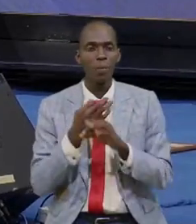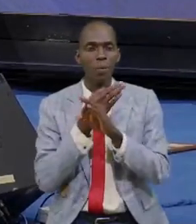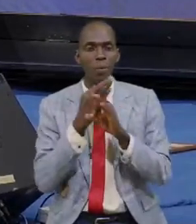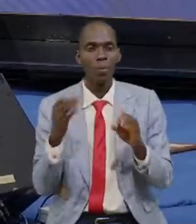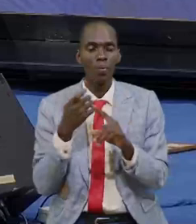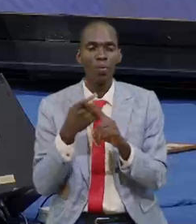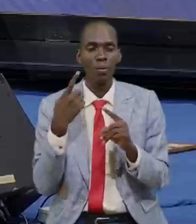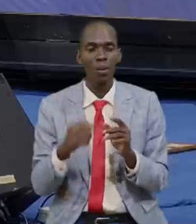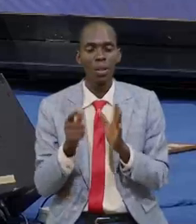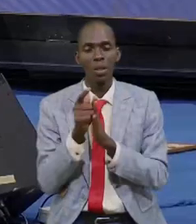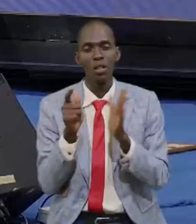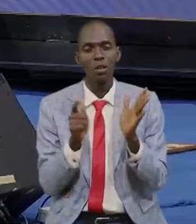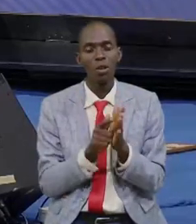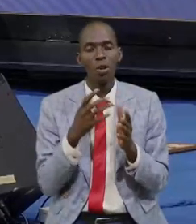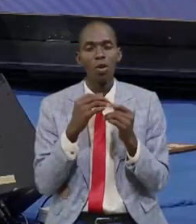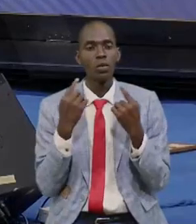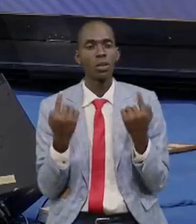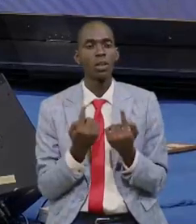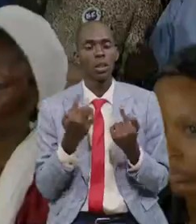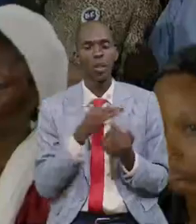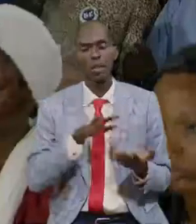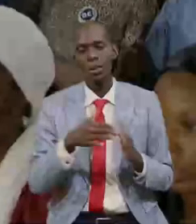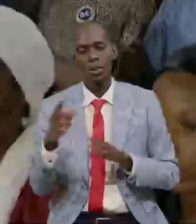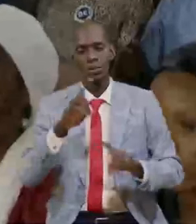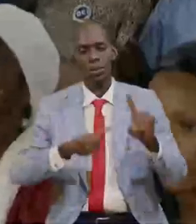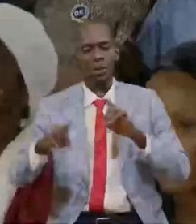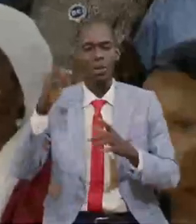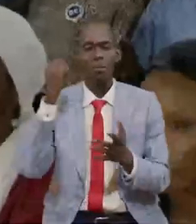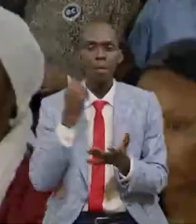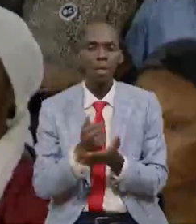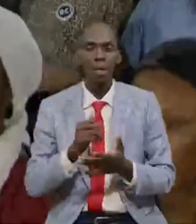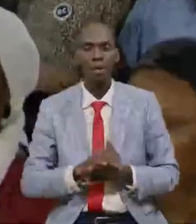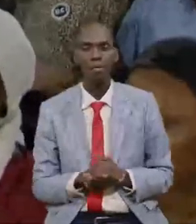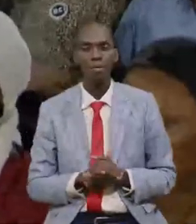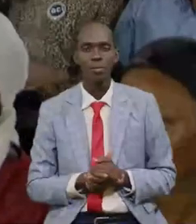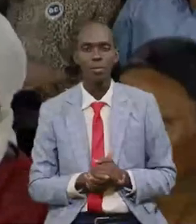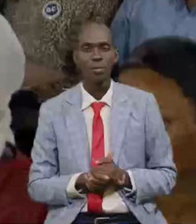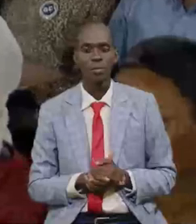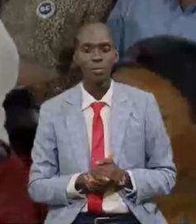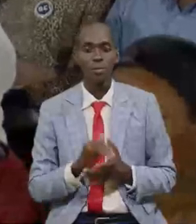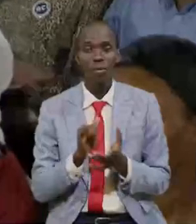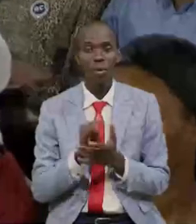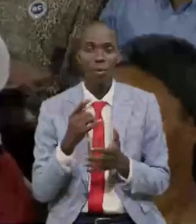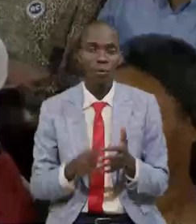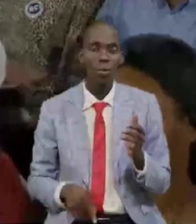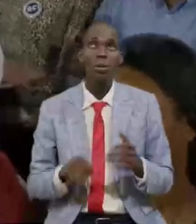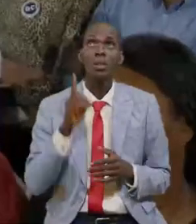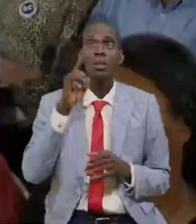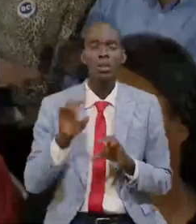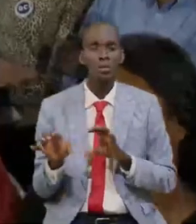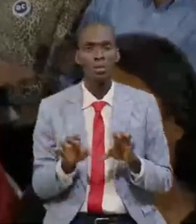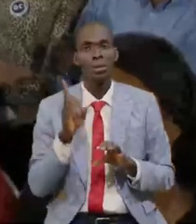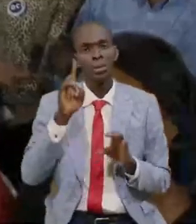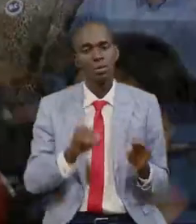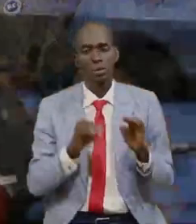du péché et de la mort. Quelqu'un crie « Amen ». C'est ce qu'il a fait. Et il nous a